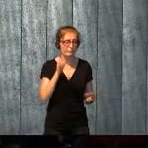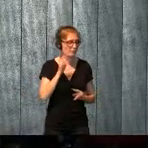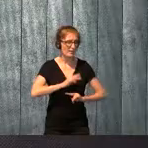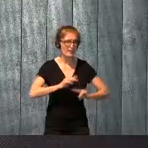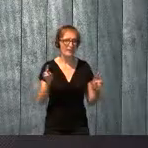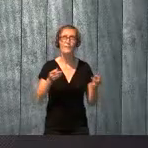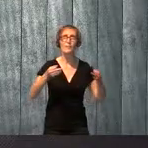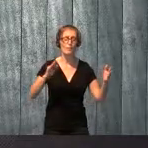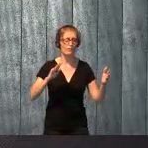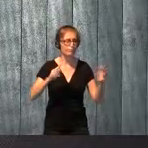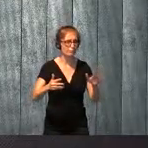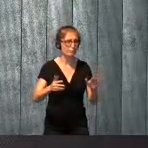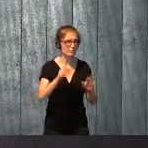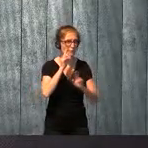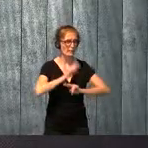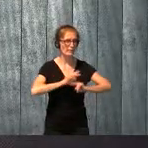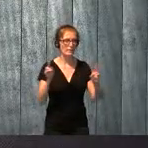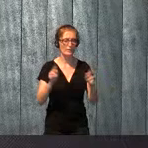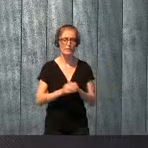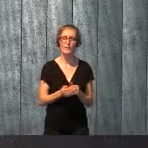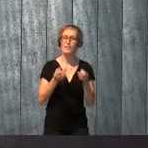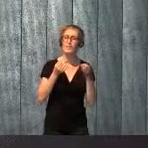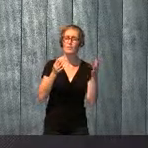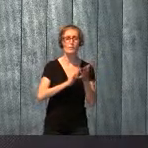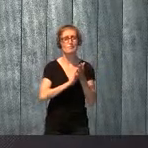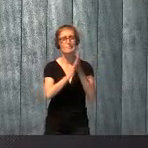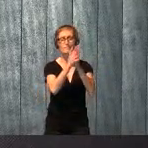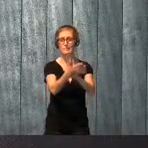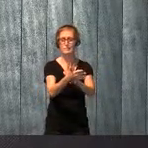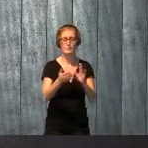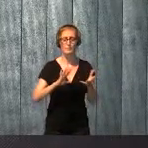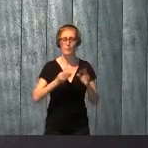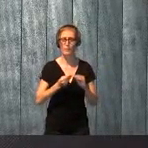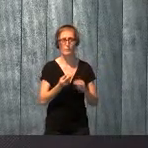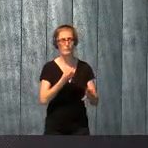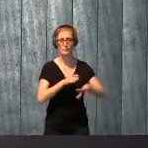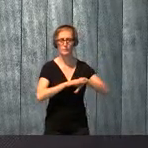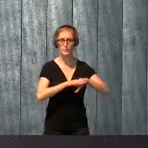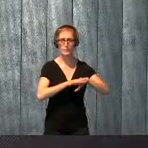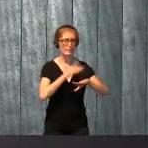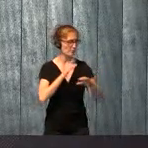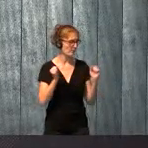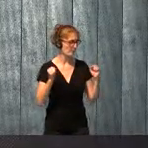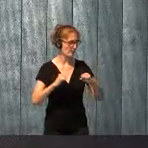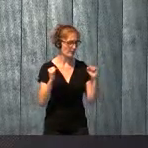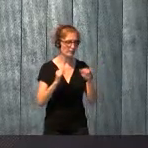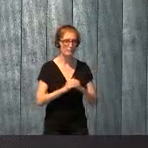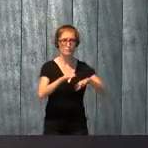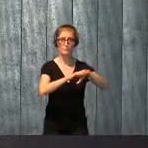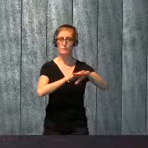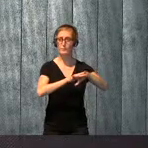les changements climatiques. Les changements climatiques, les problèmes climatiques sont des problèmes politiques, parfaitement d'accord. C'est une